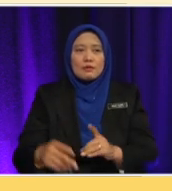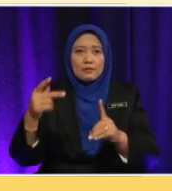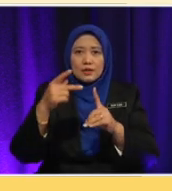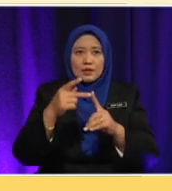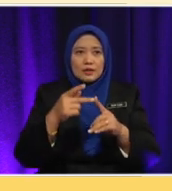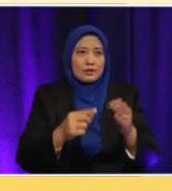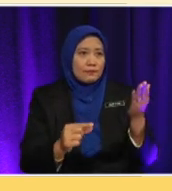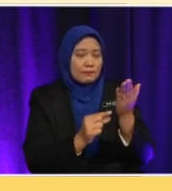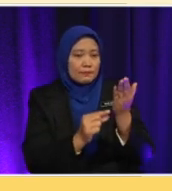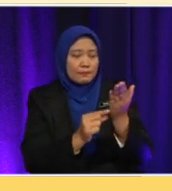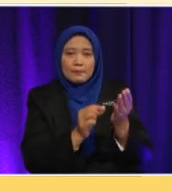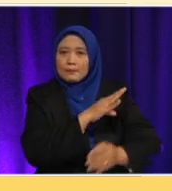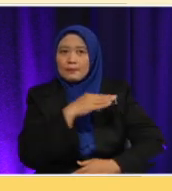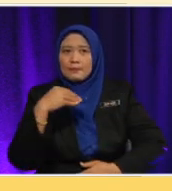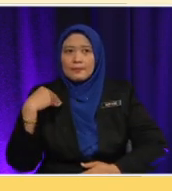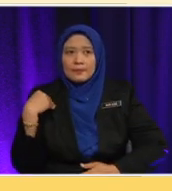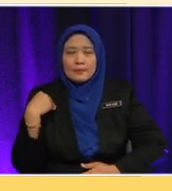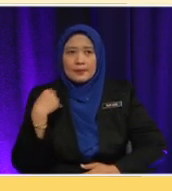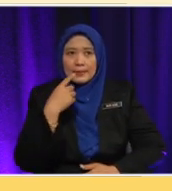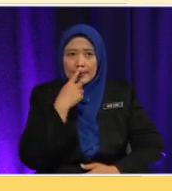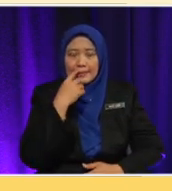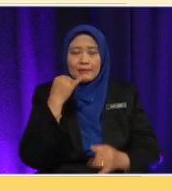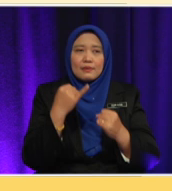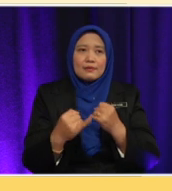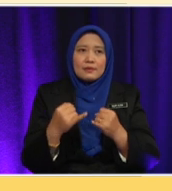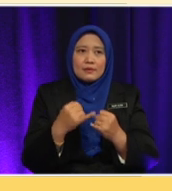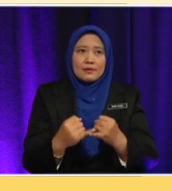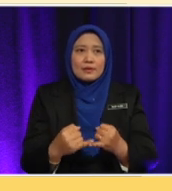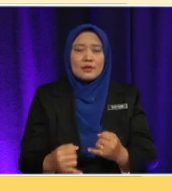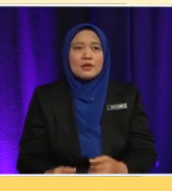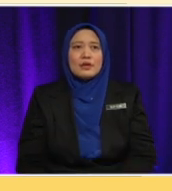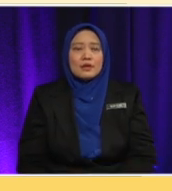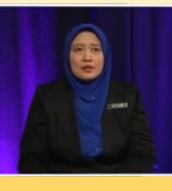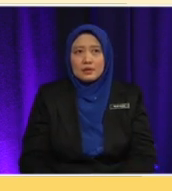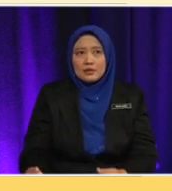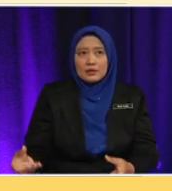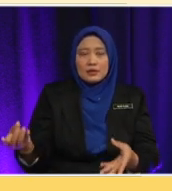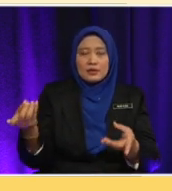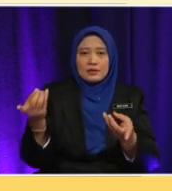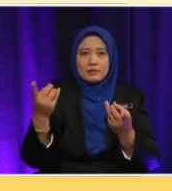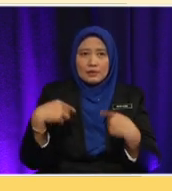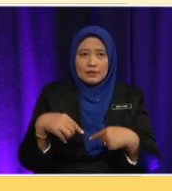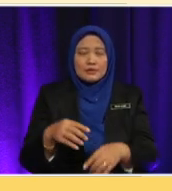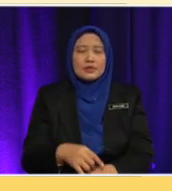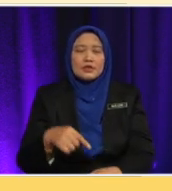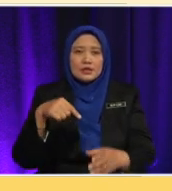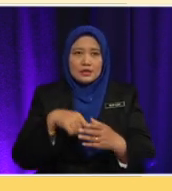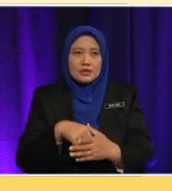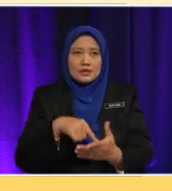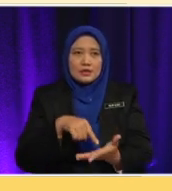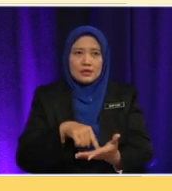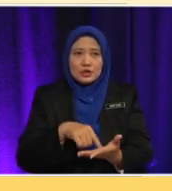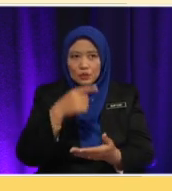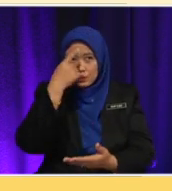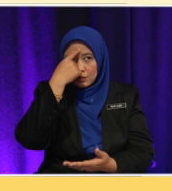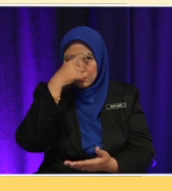kemudian kepada battery dan juga kepada penyusun so ini adalah komponen-komponen untuk